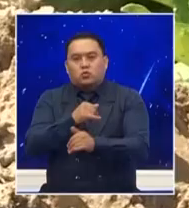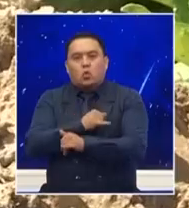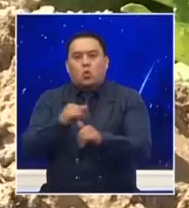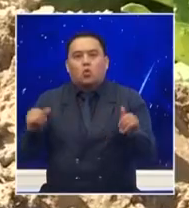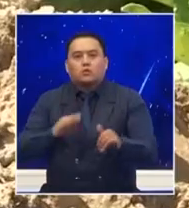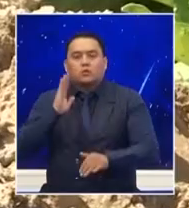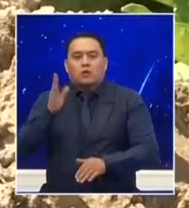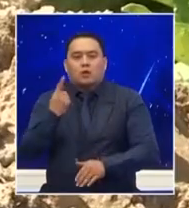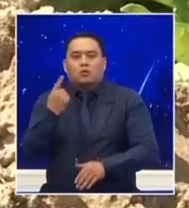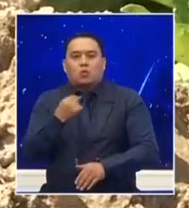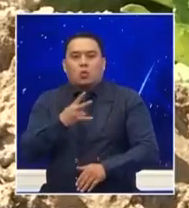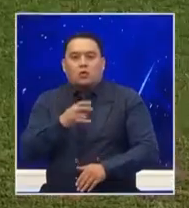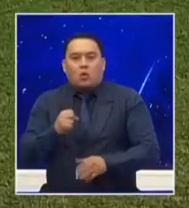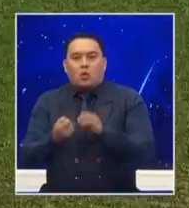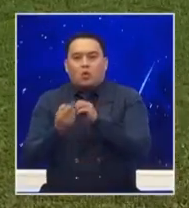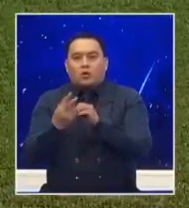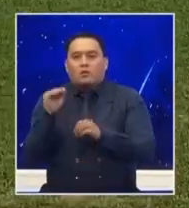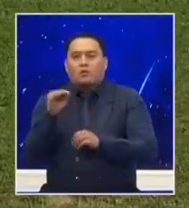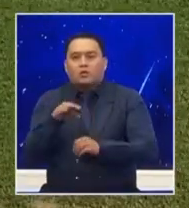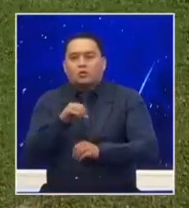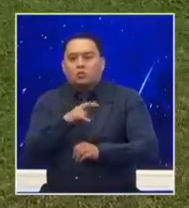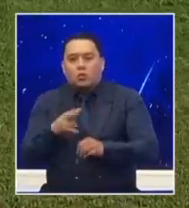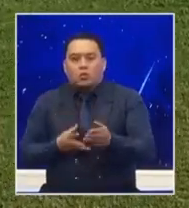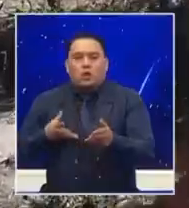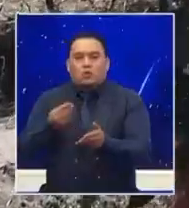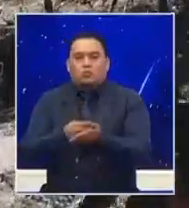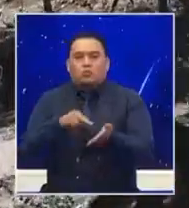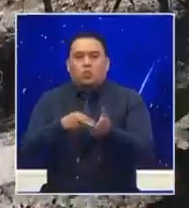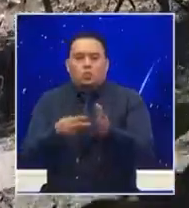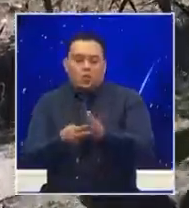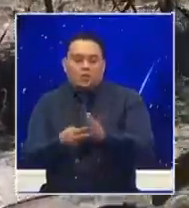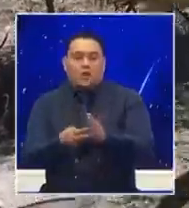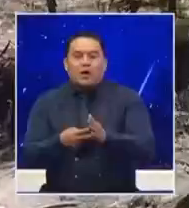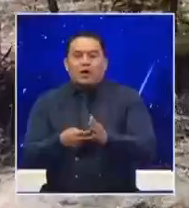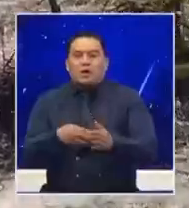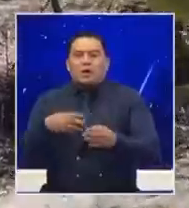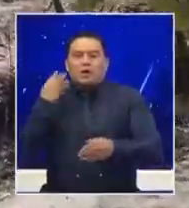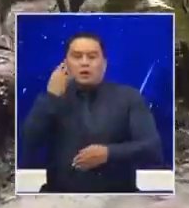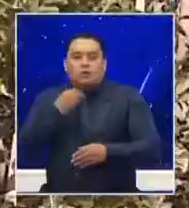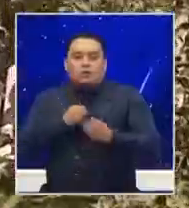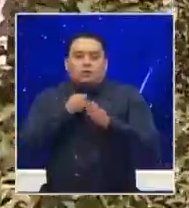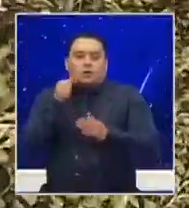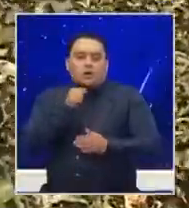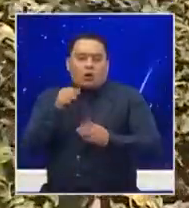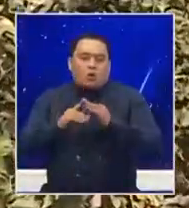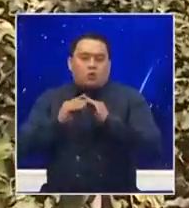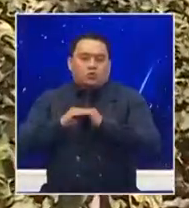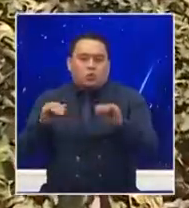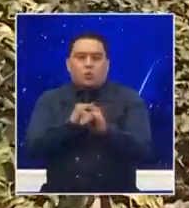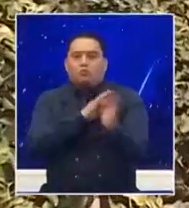артады. Тоннасына 12 мың теңге шамасында төлену жоспарда. Биыл өңірдегі бау-бақша шаруашылығында да өсім